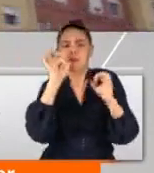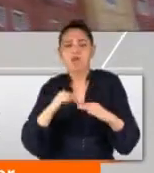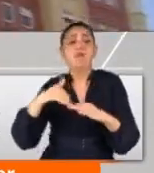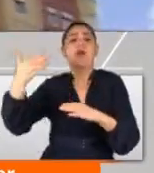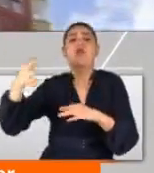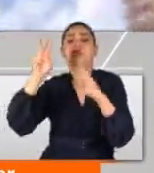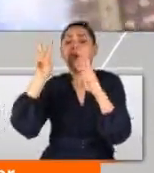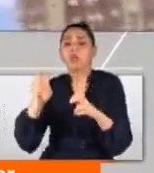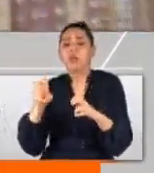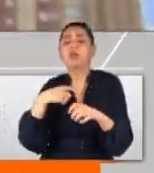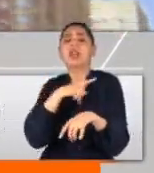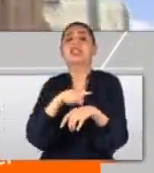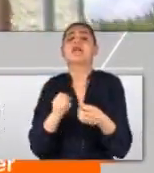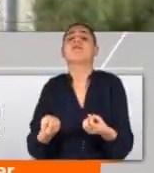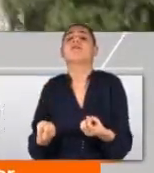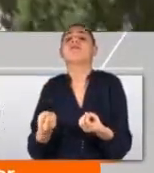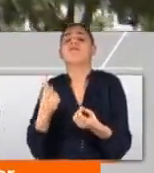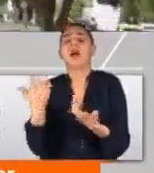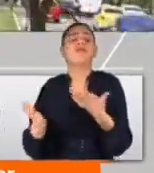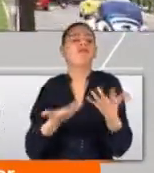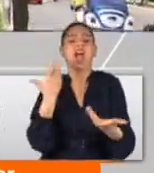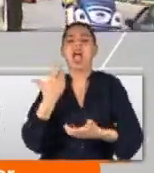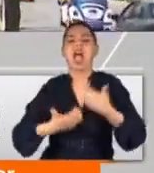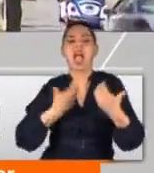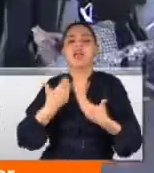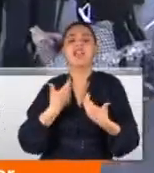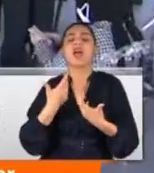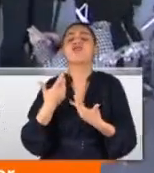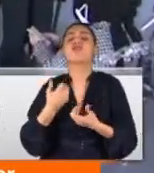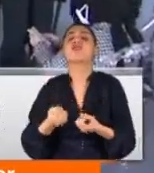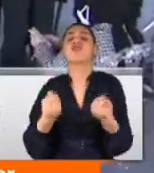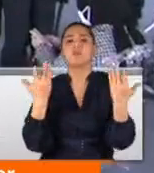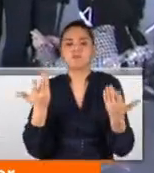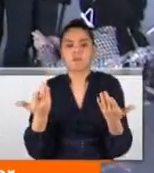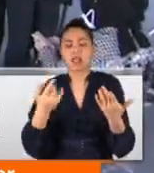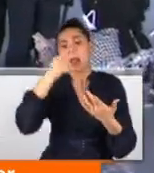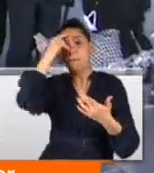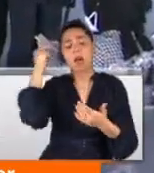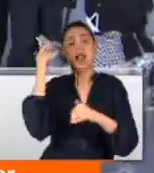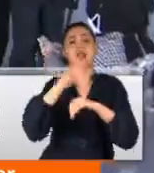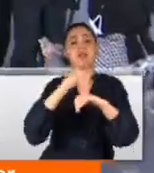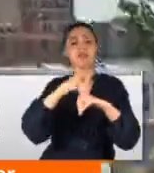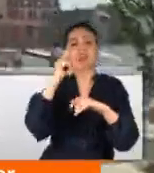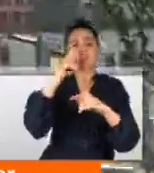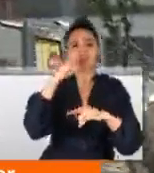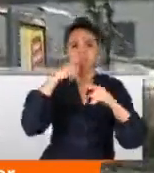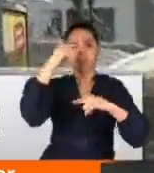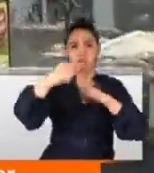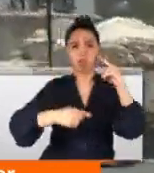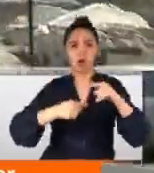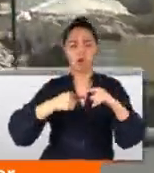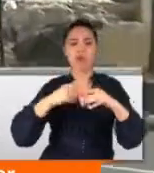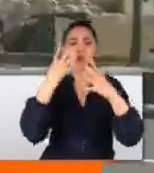konulara yeteri kadar vakit ve enerji ayıramadık. Maalesef ülkemizde bir dönem